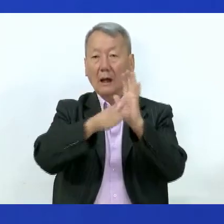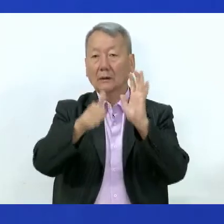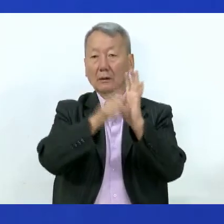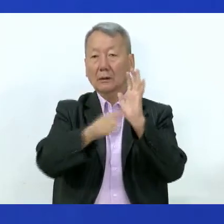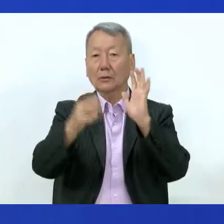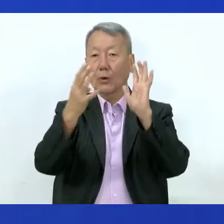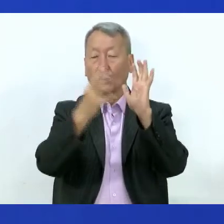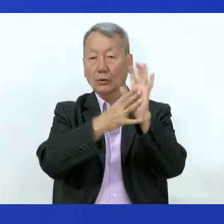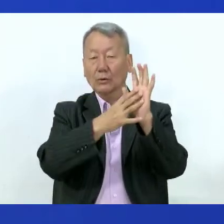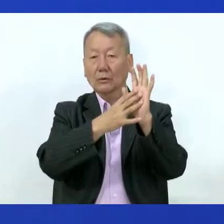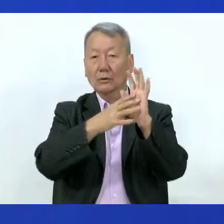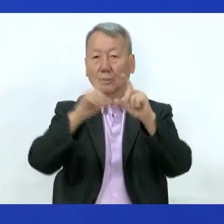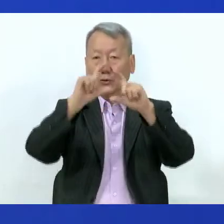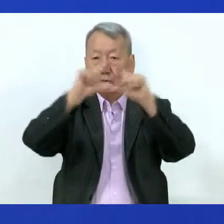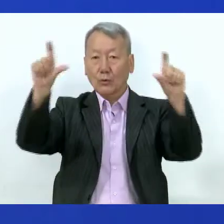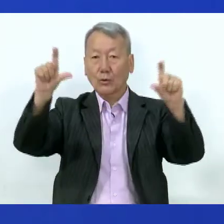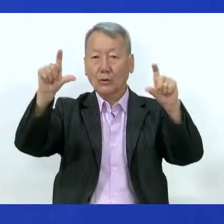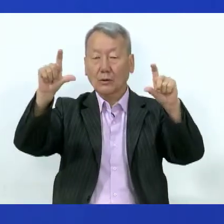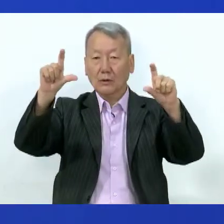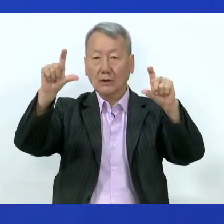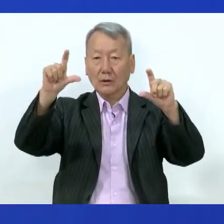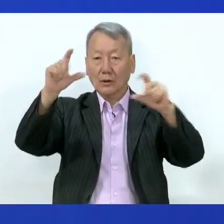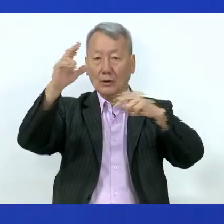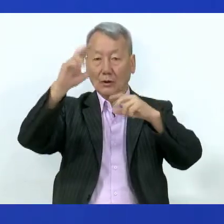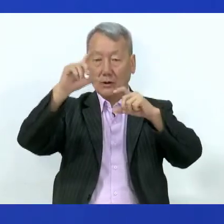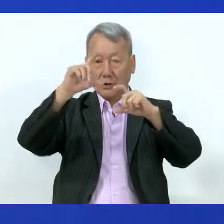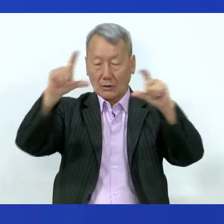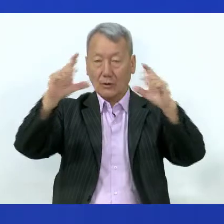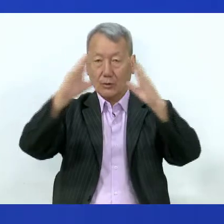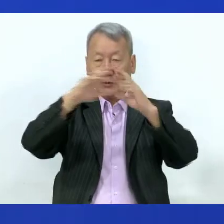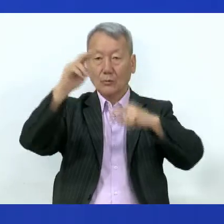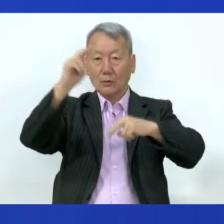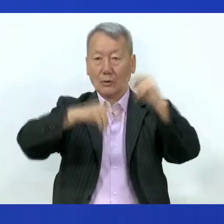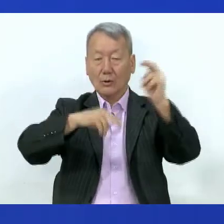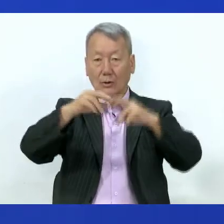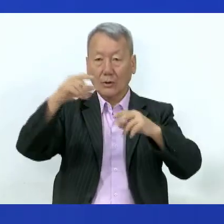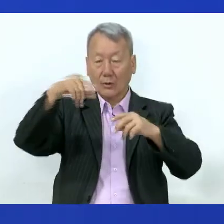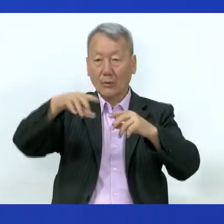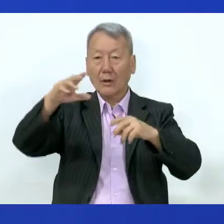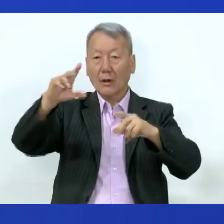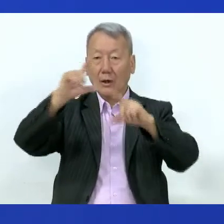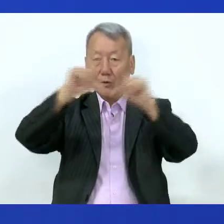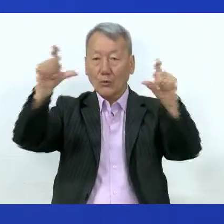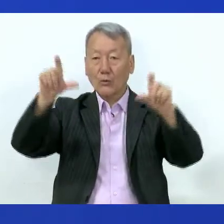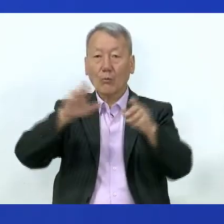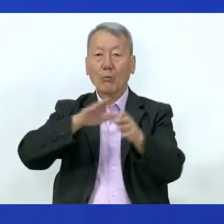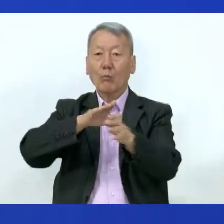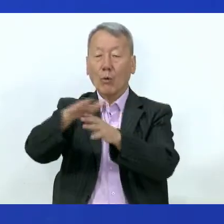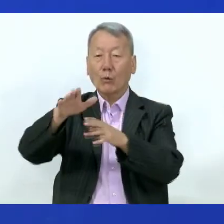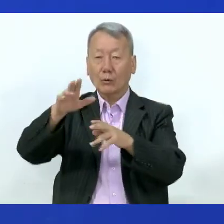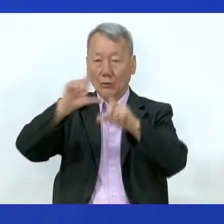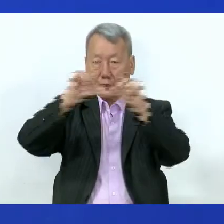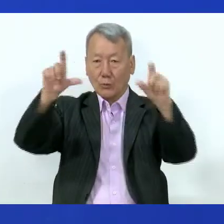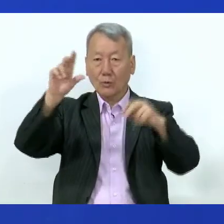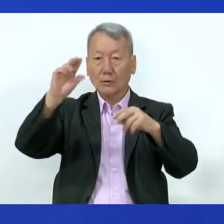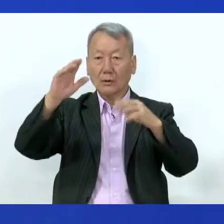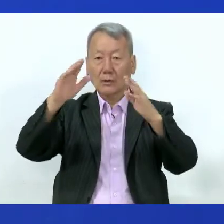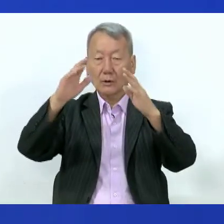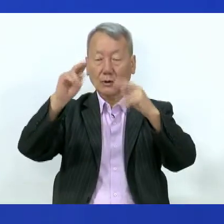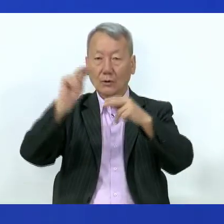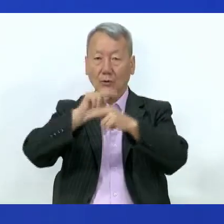мектептің құрылышу кейбірің құрпыстары кейбір мектептің құрылымен бүткөріліп әрілмекте.